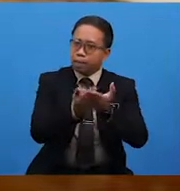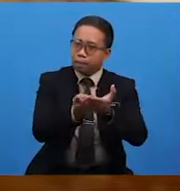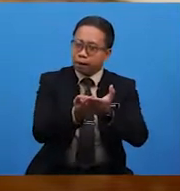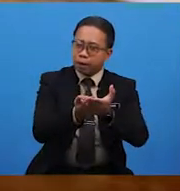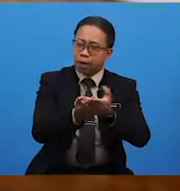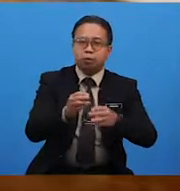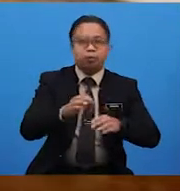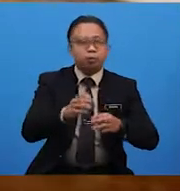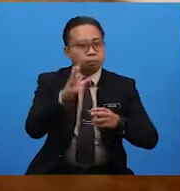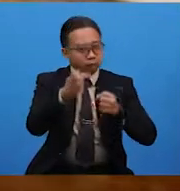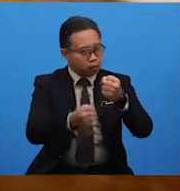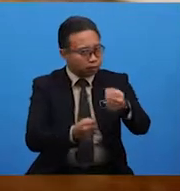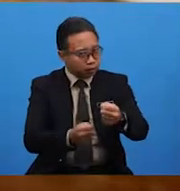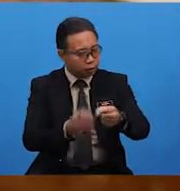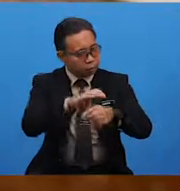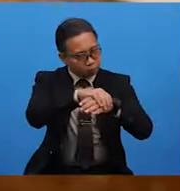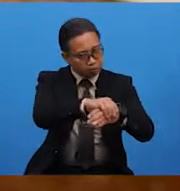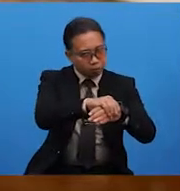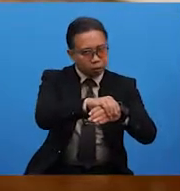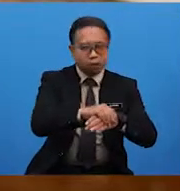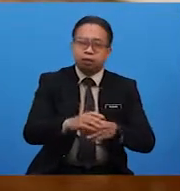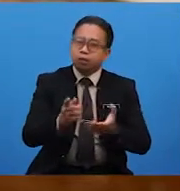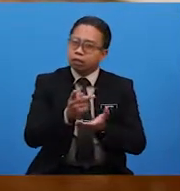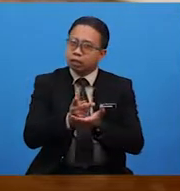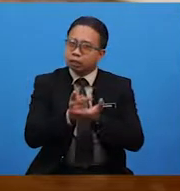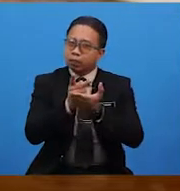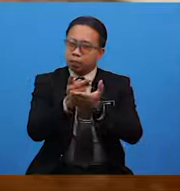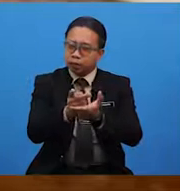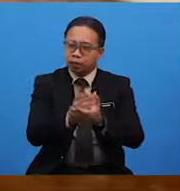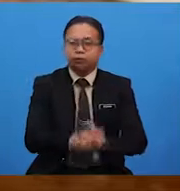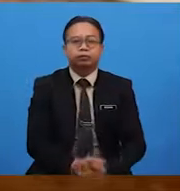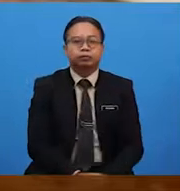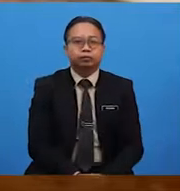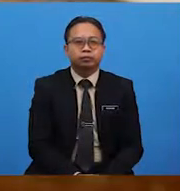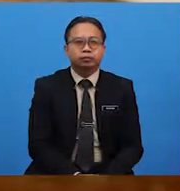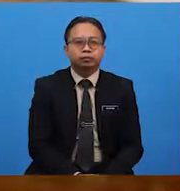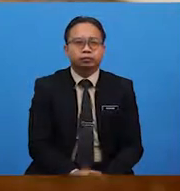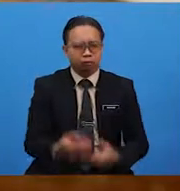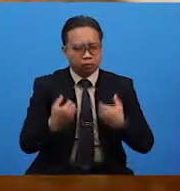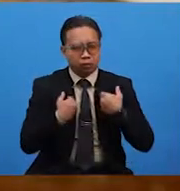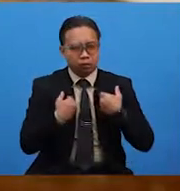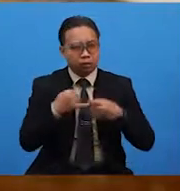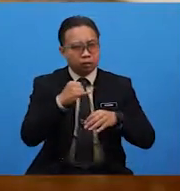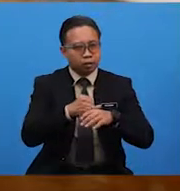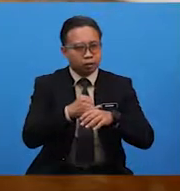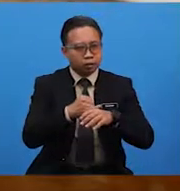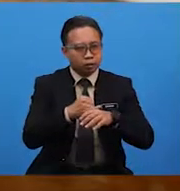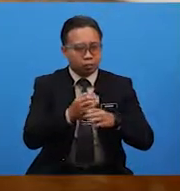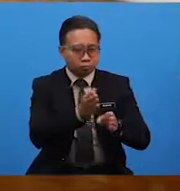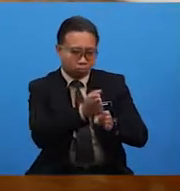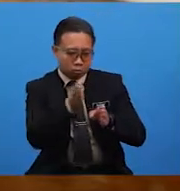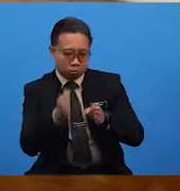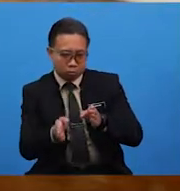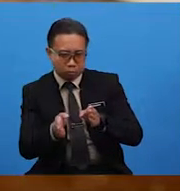bangkai kapal angkatan laut Perancis vgb dus yang terkandung di tepi pantai